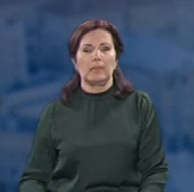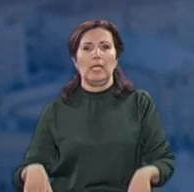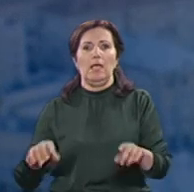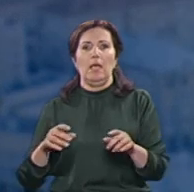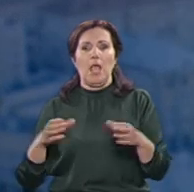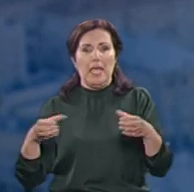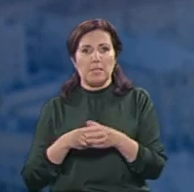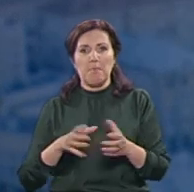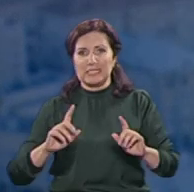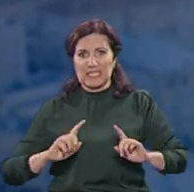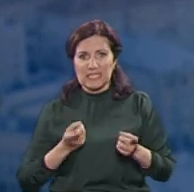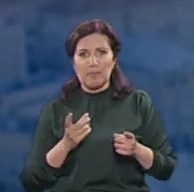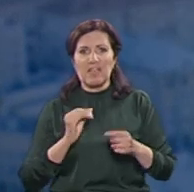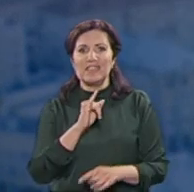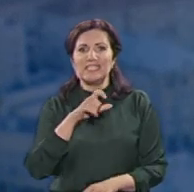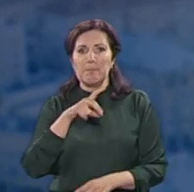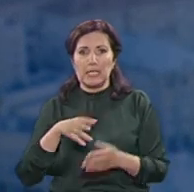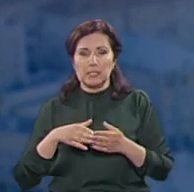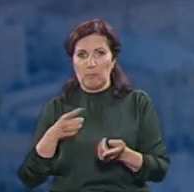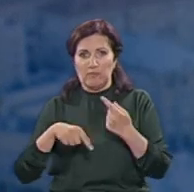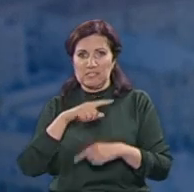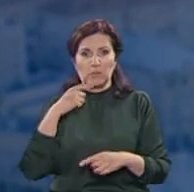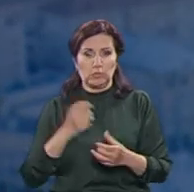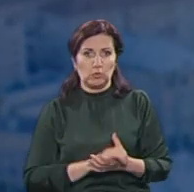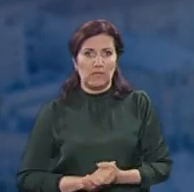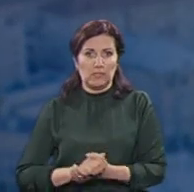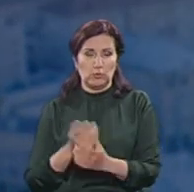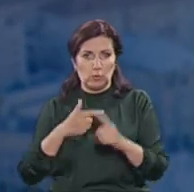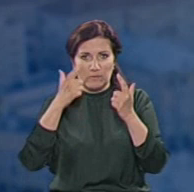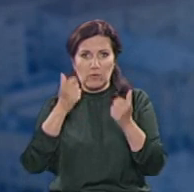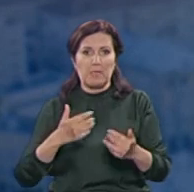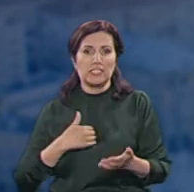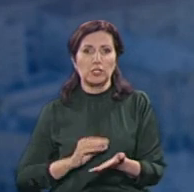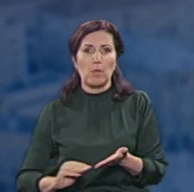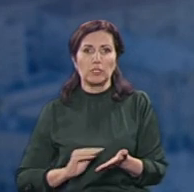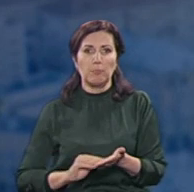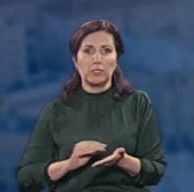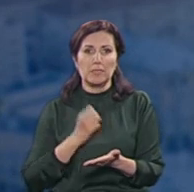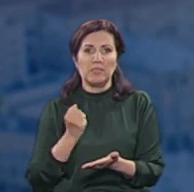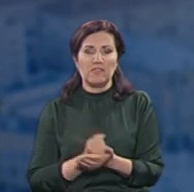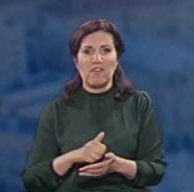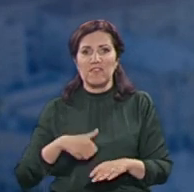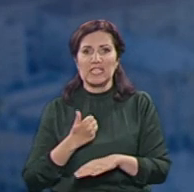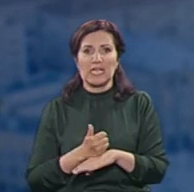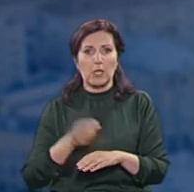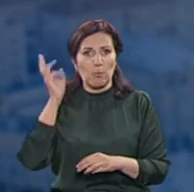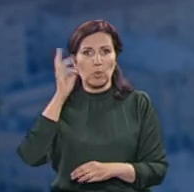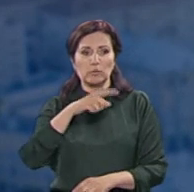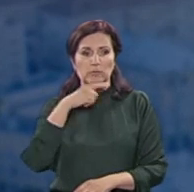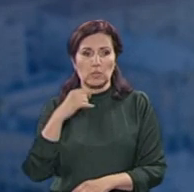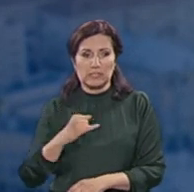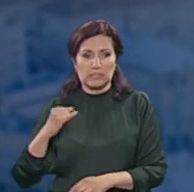Екіпаж затриманого в Ізмаїлі танкера повертається в Російську Федерацію. Цю інформацію нашим кореспондентам підтвердили в Генеральному консульстві